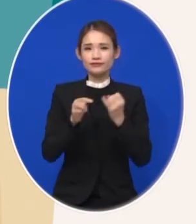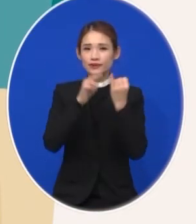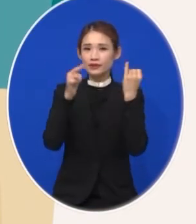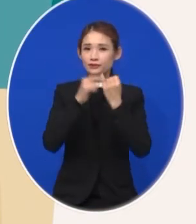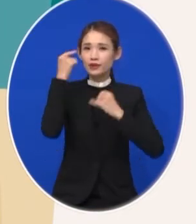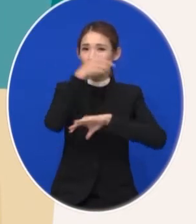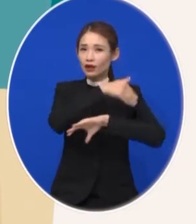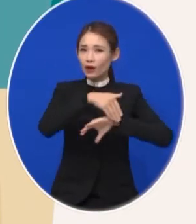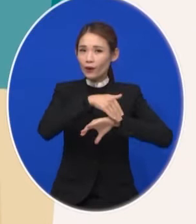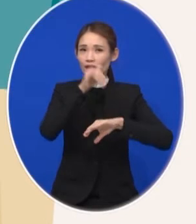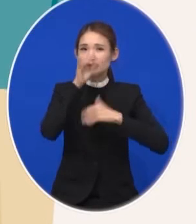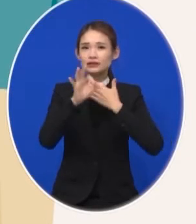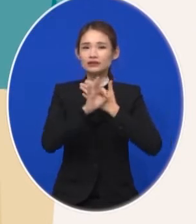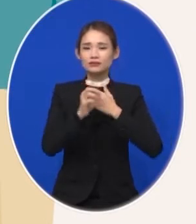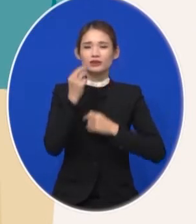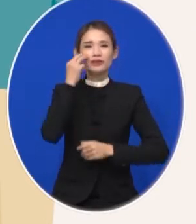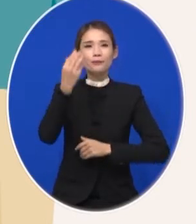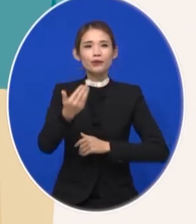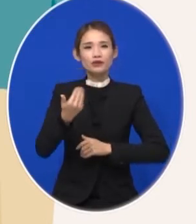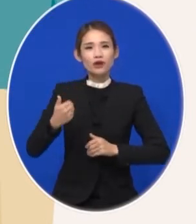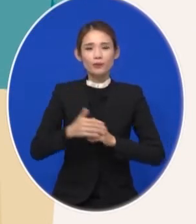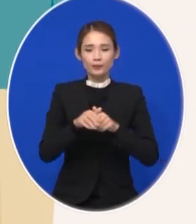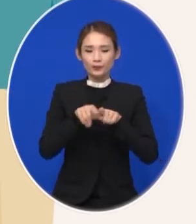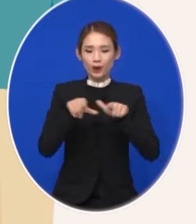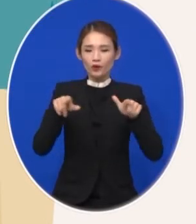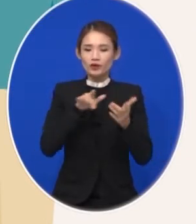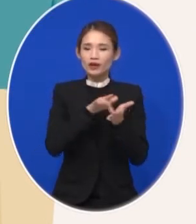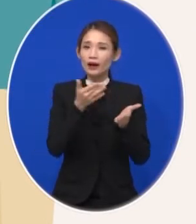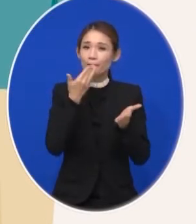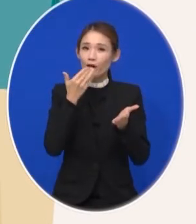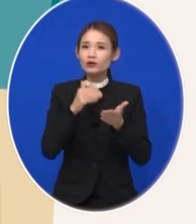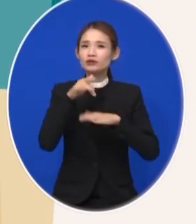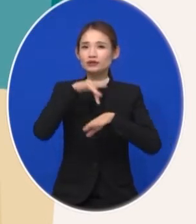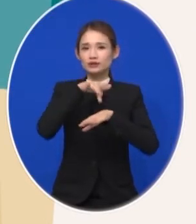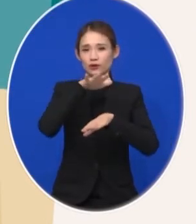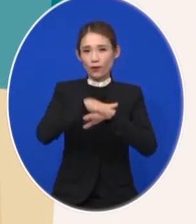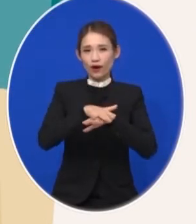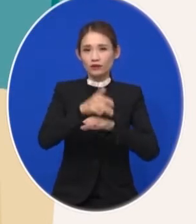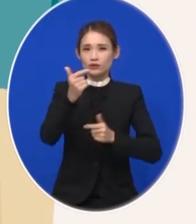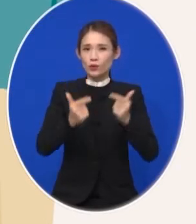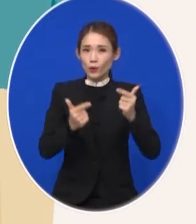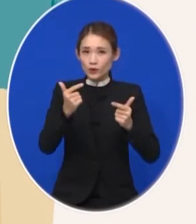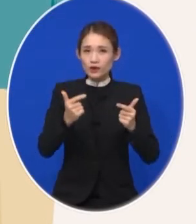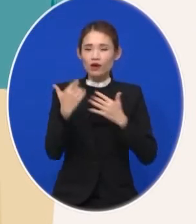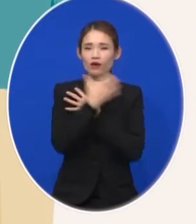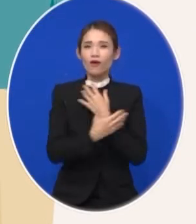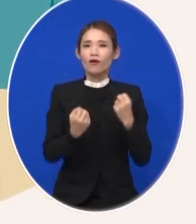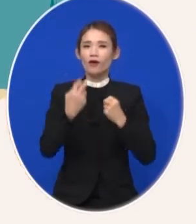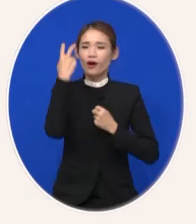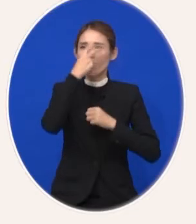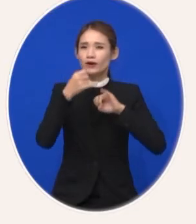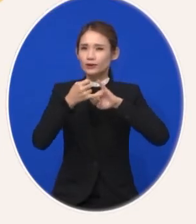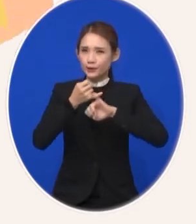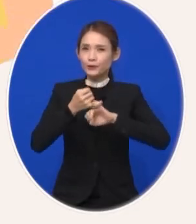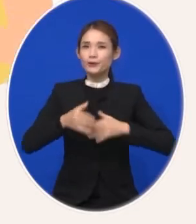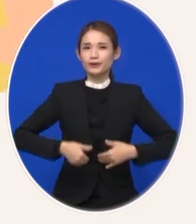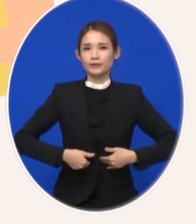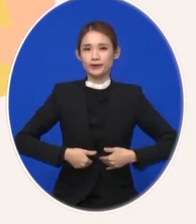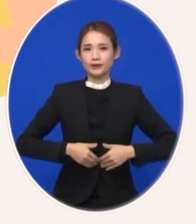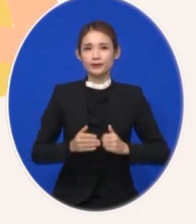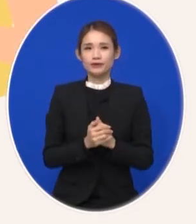최소 3개월 전부터 평소 복용하는 약이나 습관을 조절하는 건강관리가 반드시 필요합니다.